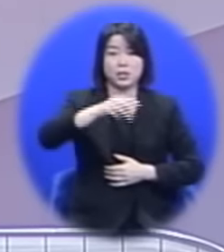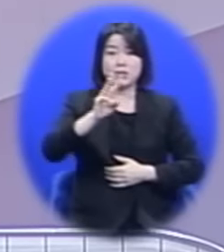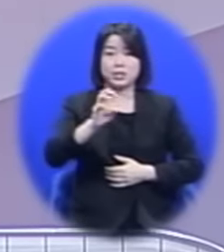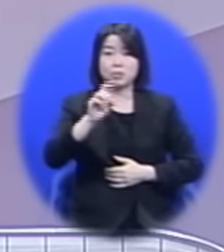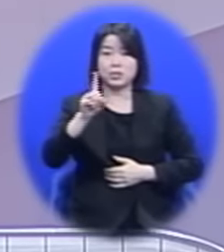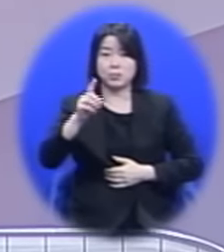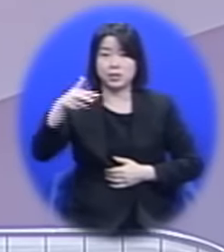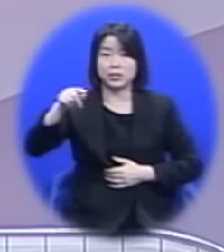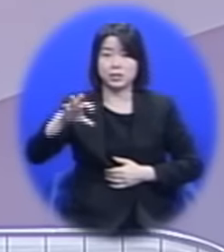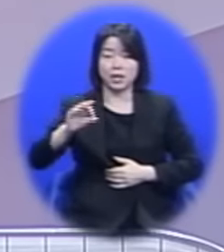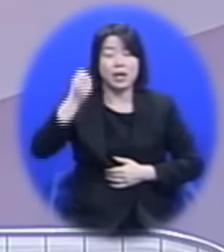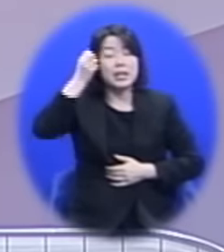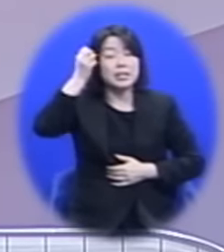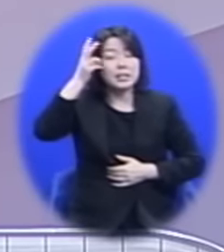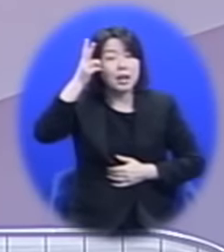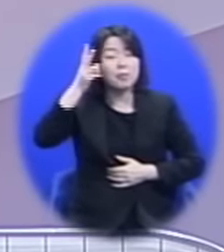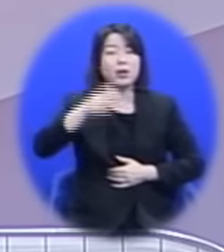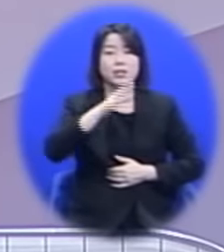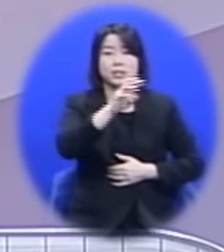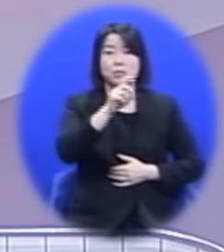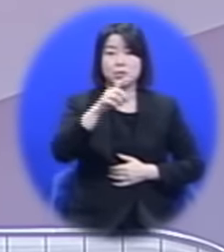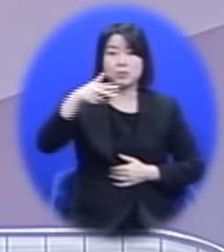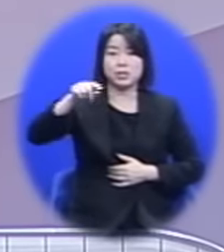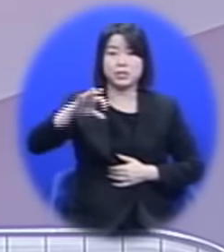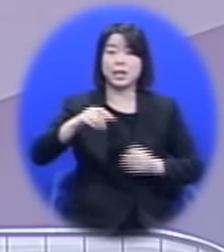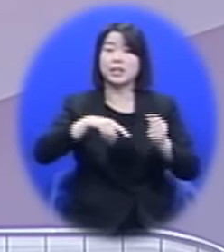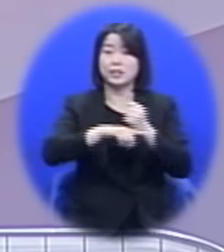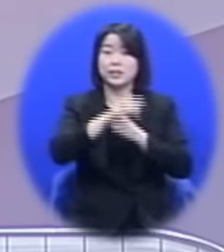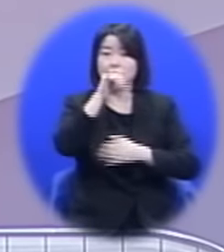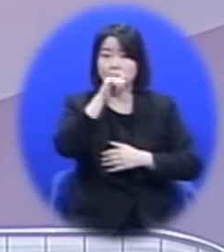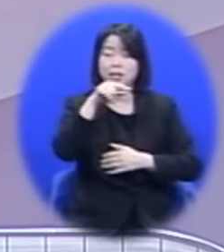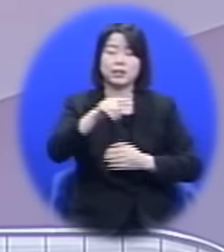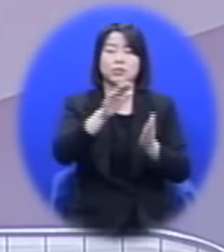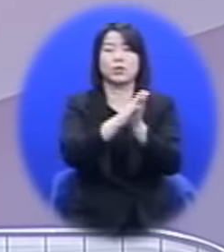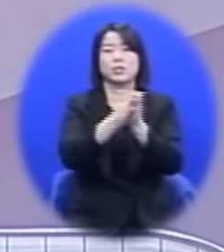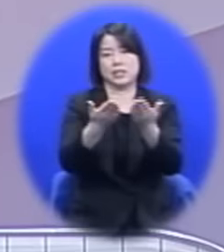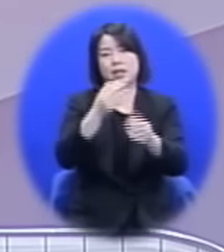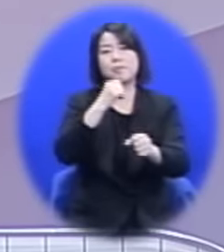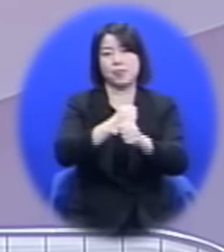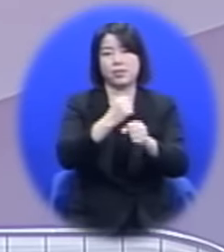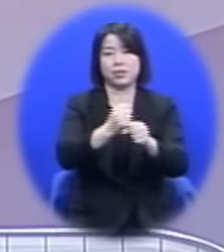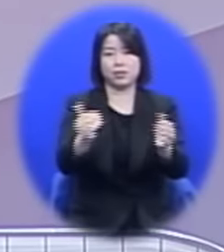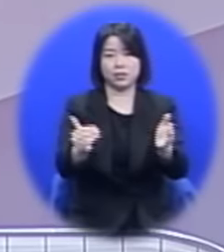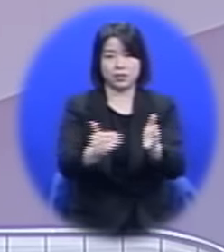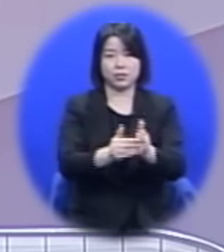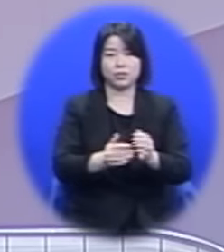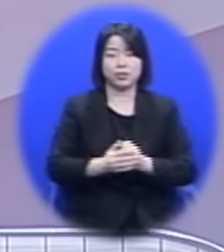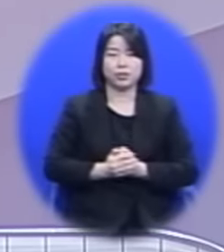P31이라고 잠언 31장이란 뜻이죠. 그런 책을 출간하기도 했죠.